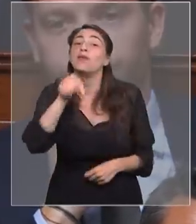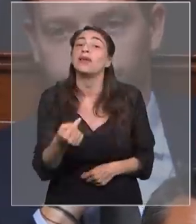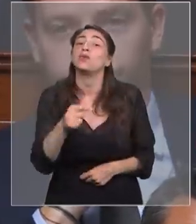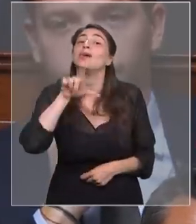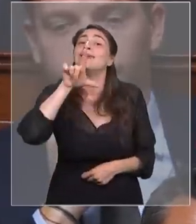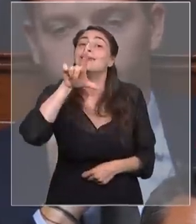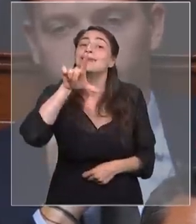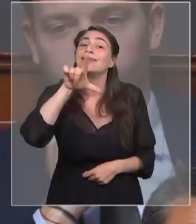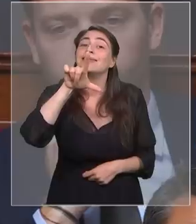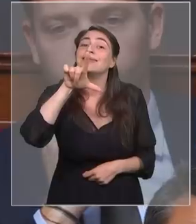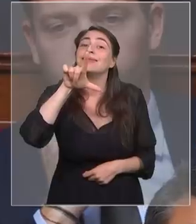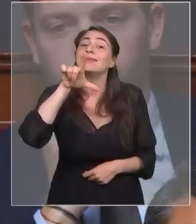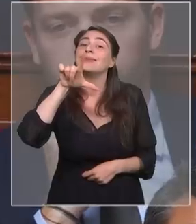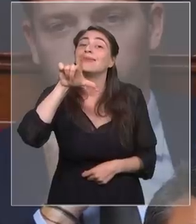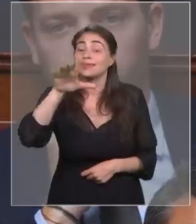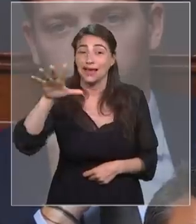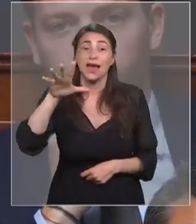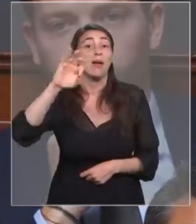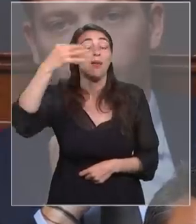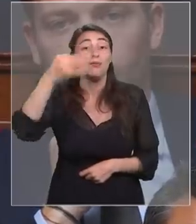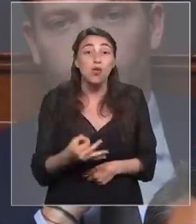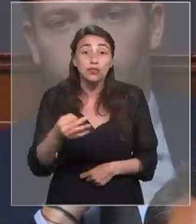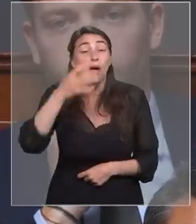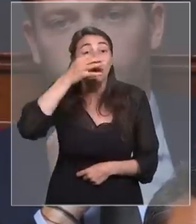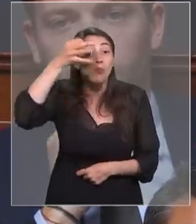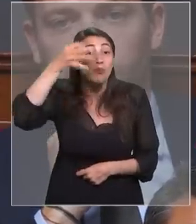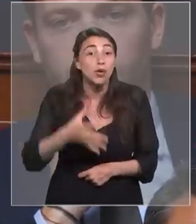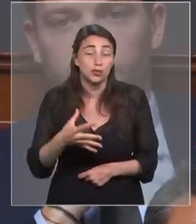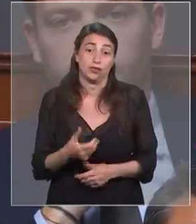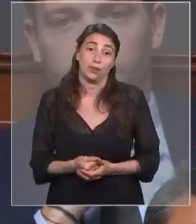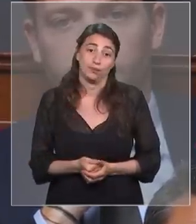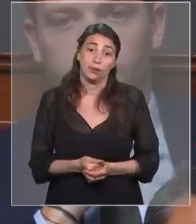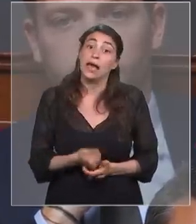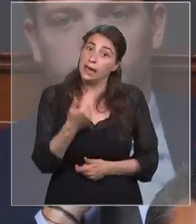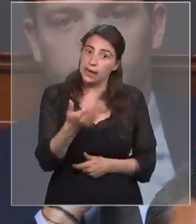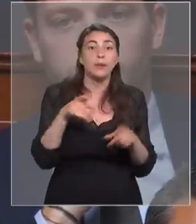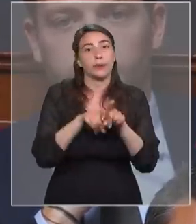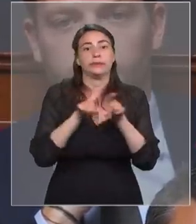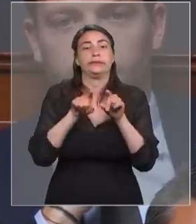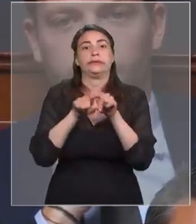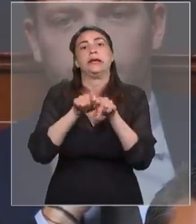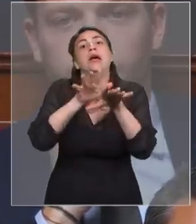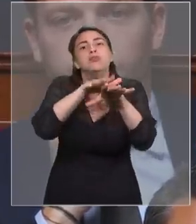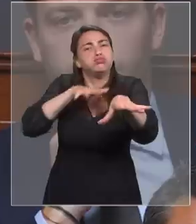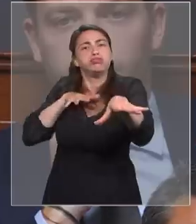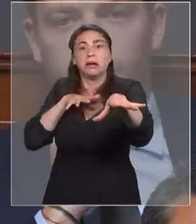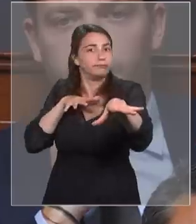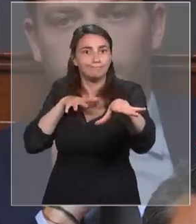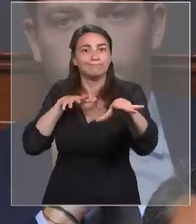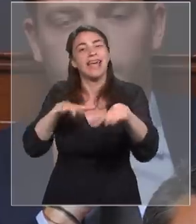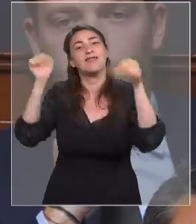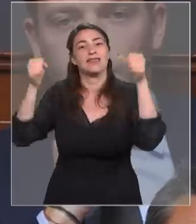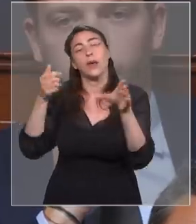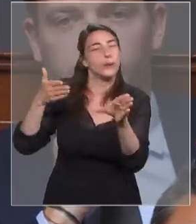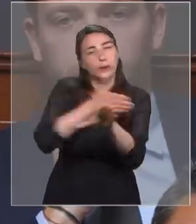0,5% des émissions polluantes et contribuent fortement à fluidifier le trafic. Plutôt qu'un contrôle